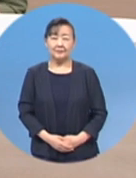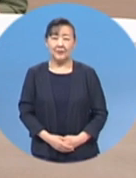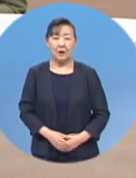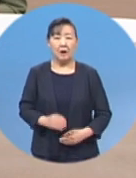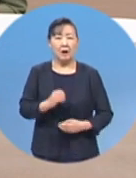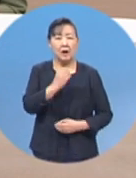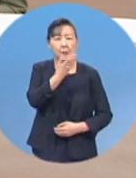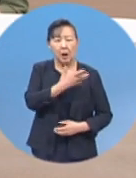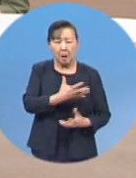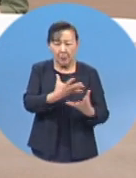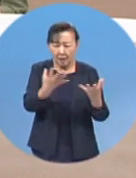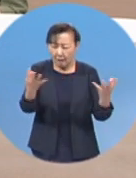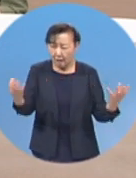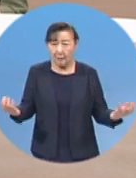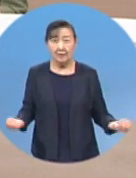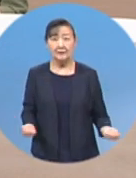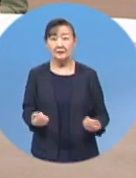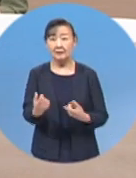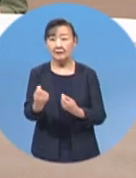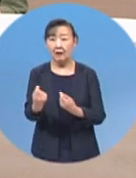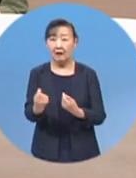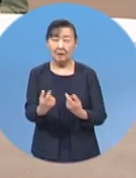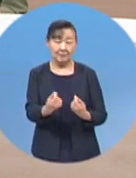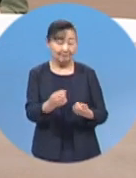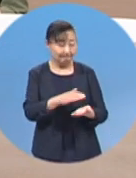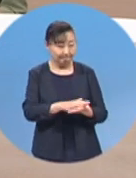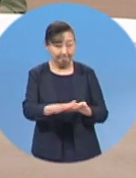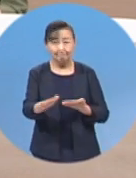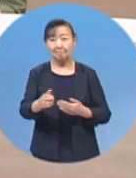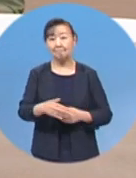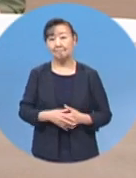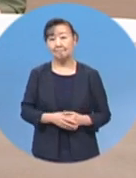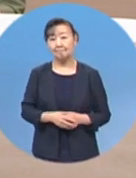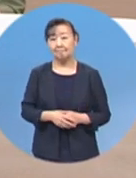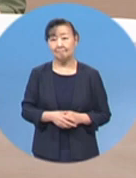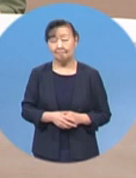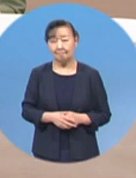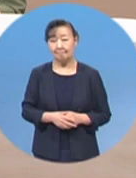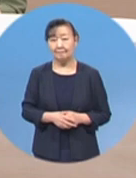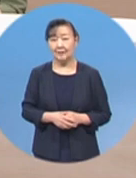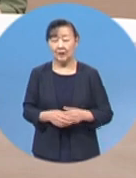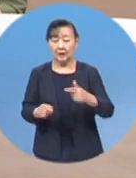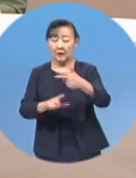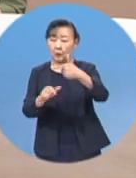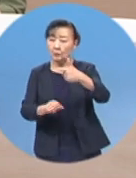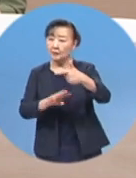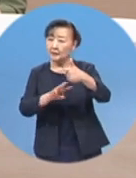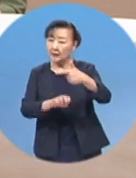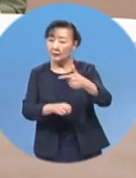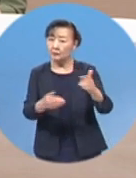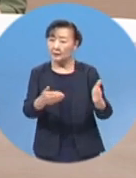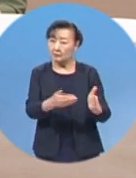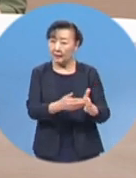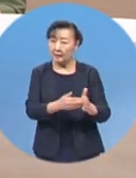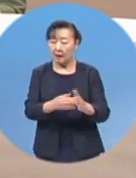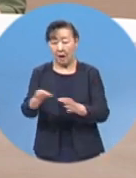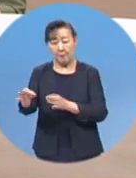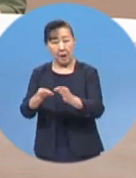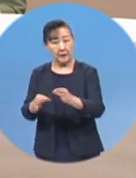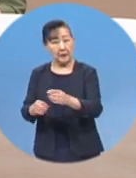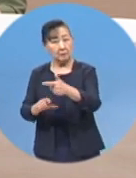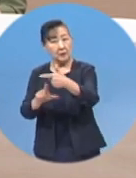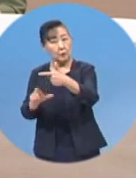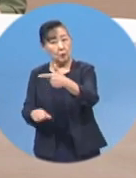バラ満開でしたね。 はい、とっても綺麗でした。バラ園は6月30日まで、売店は6